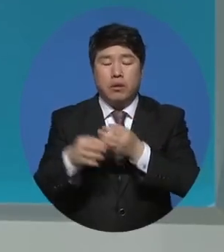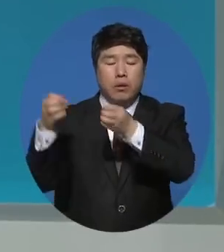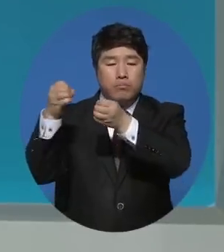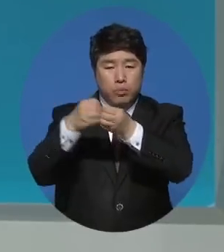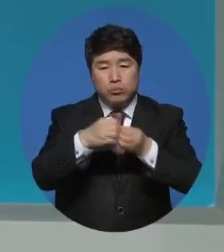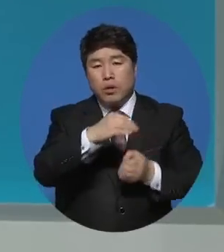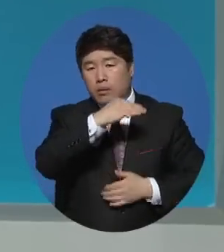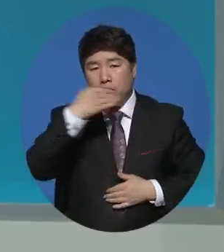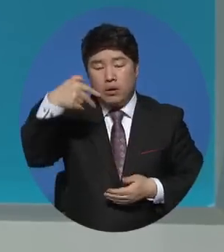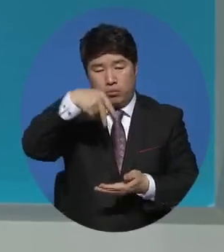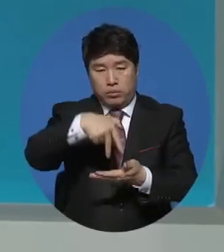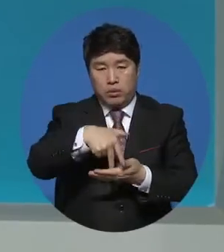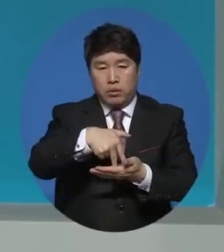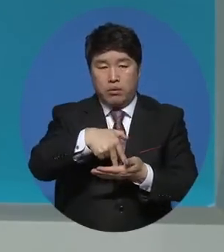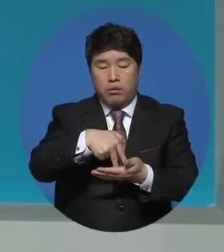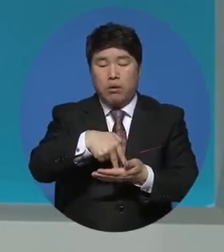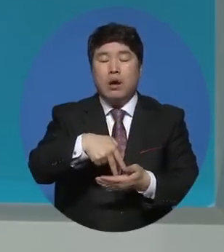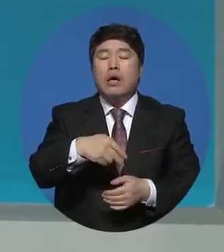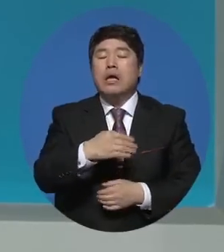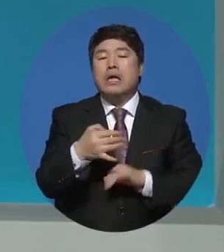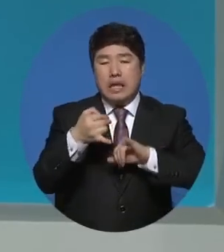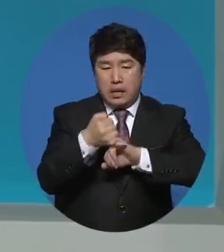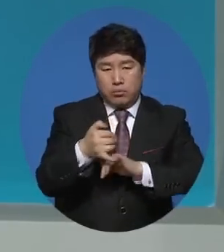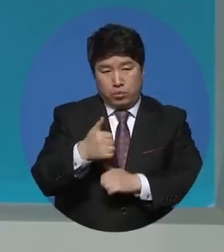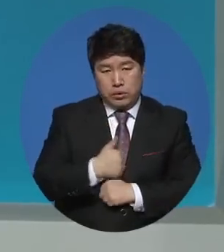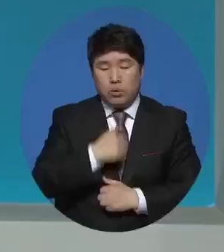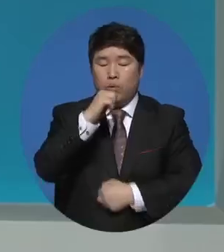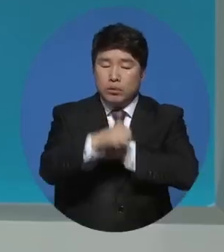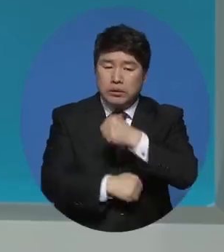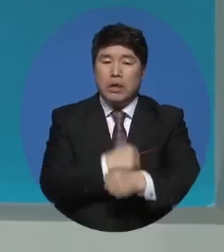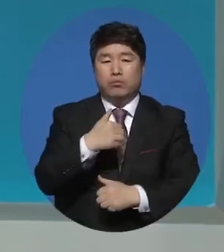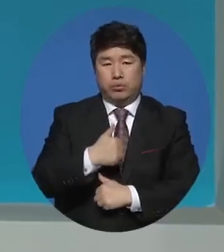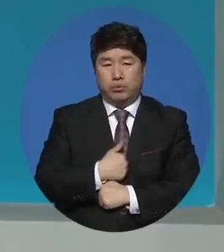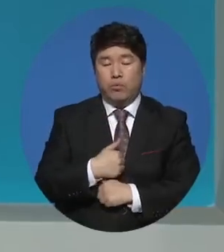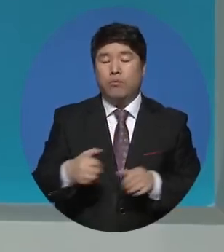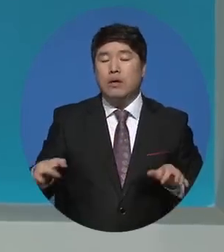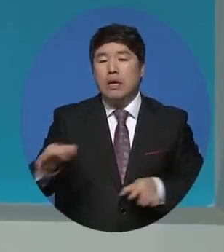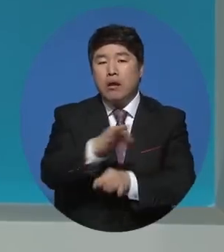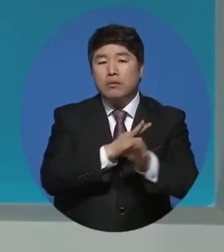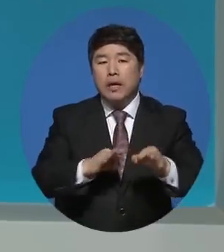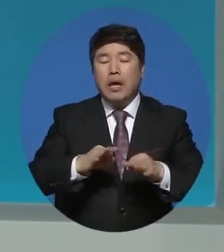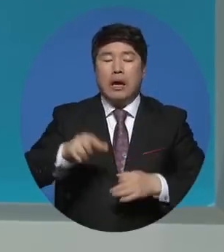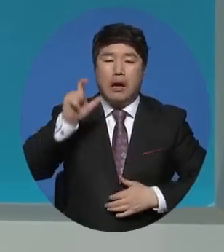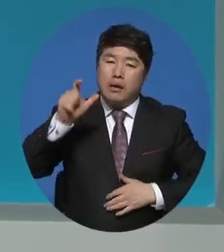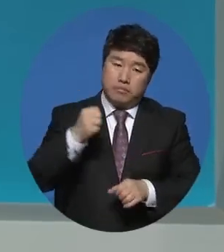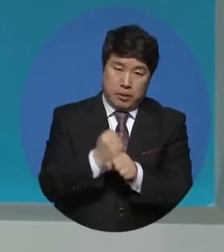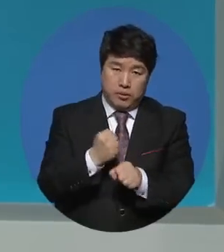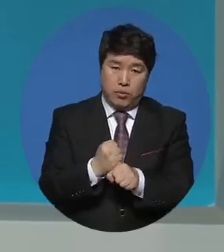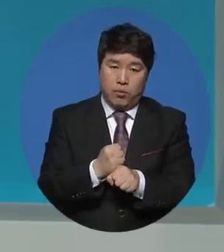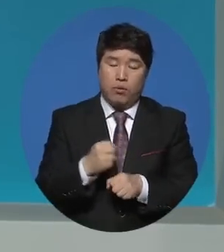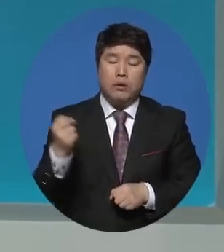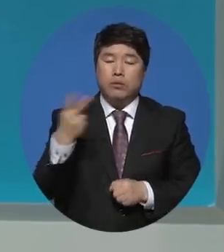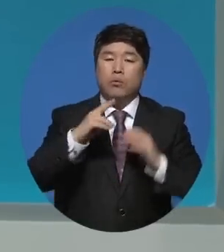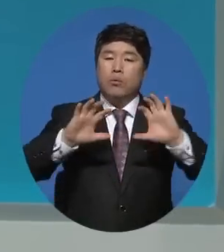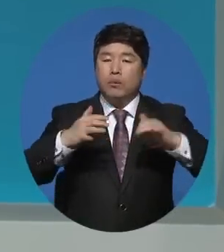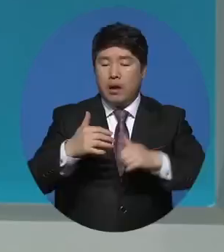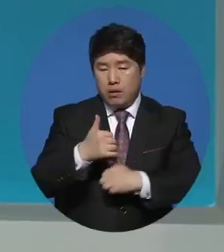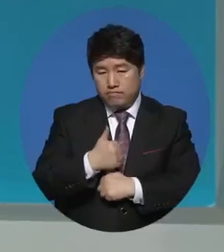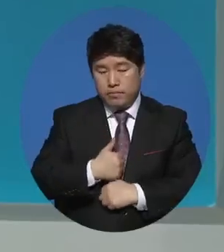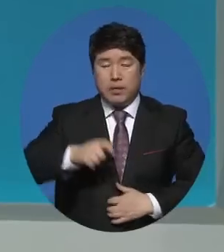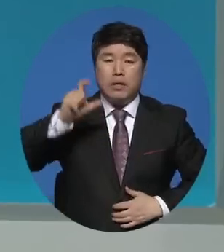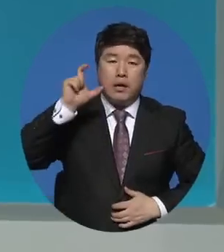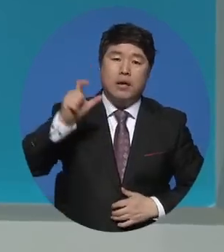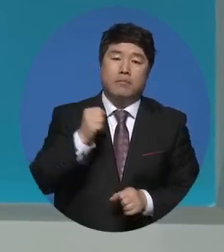바로서서 약속을 지키고 자유를 소하고 경제를 튼튼하게 만들고 그리고 안보를 강하게